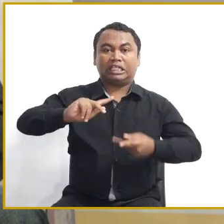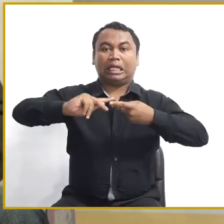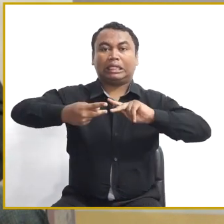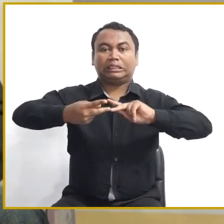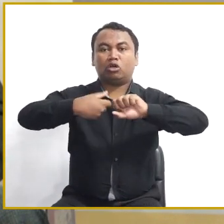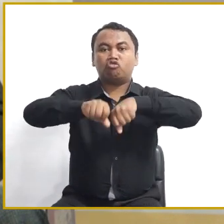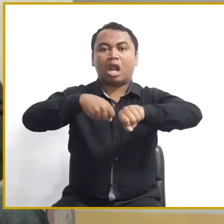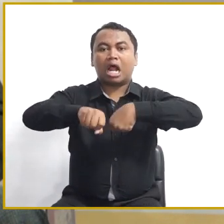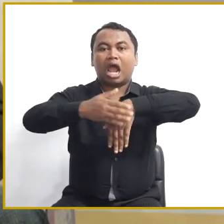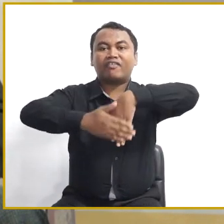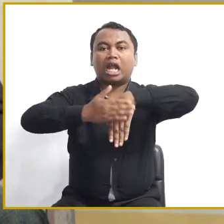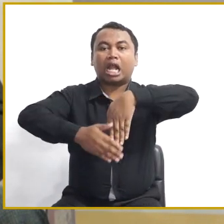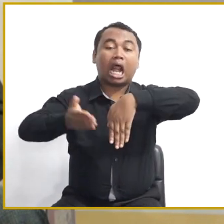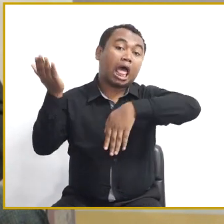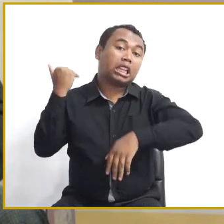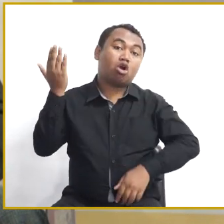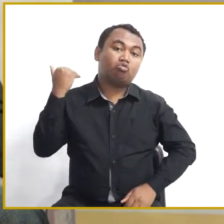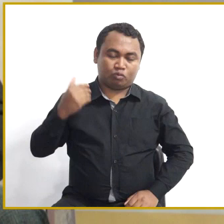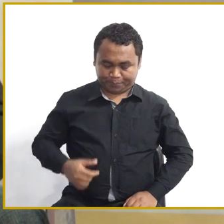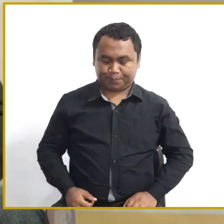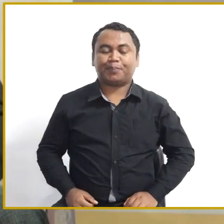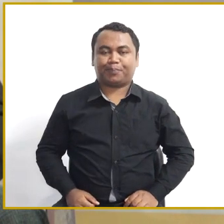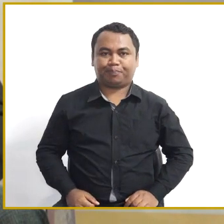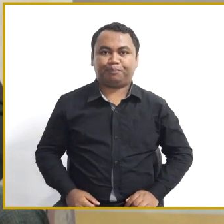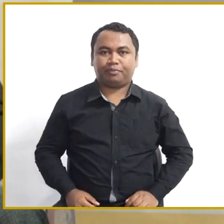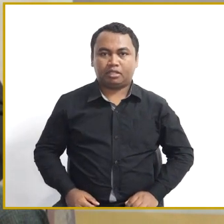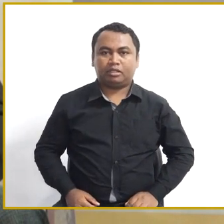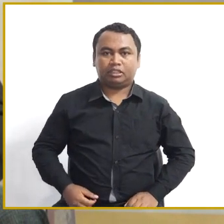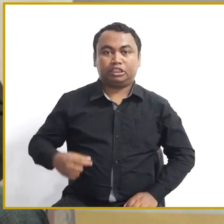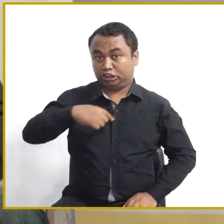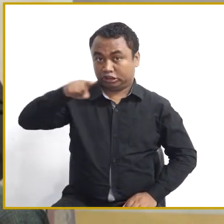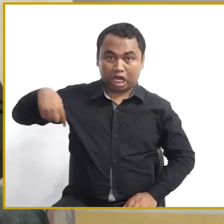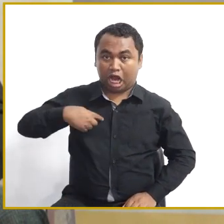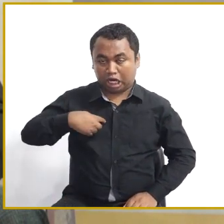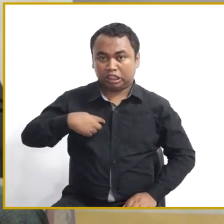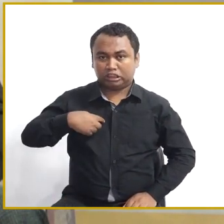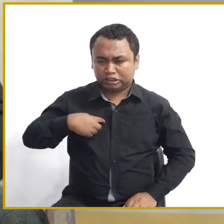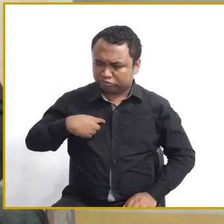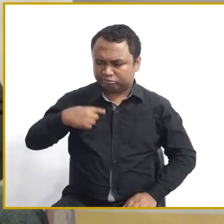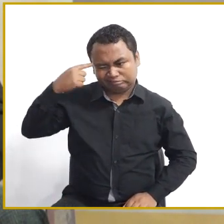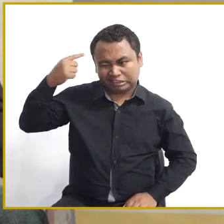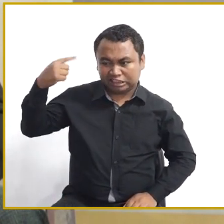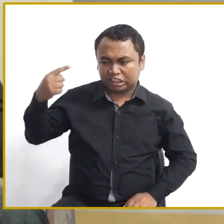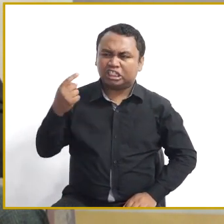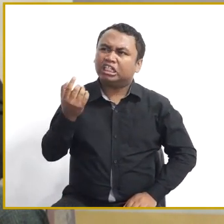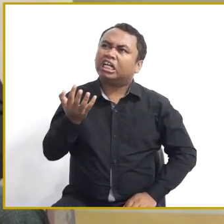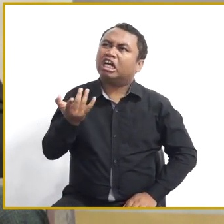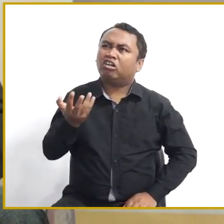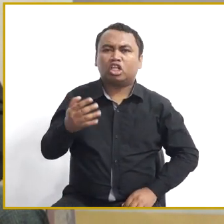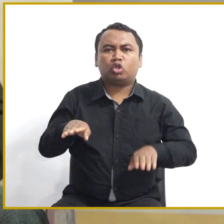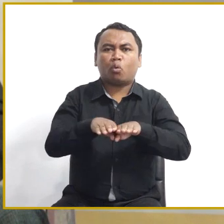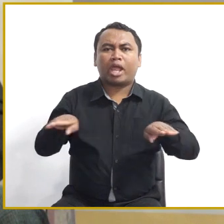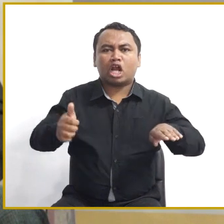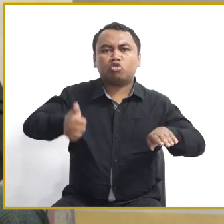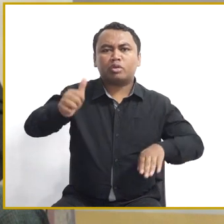amin'ny firenentsika tamin'ireny, ary ao tao anatin'izay no mipetraka ny hoe inona ny toerana lehibe ipetrahan'ny